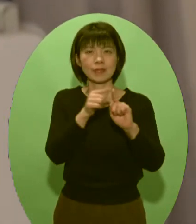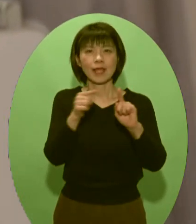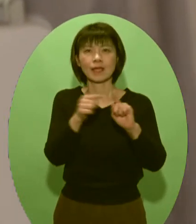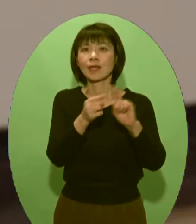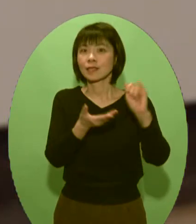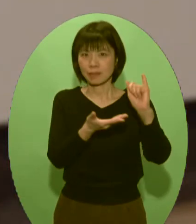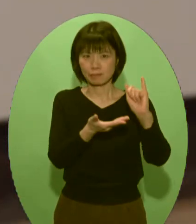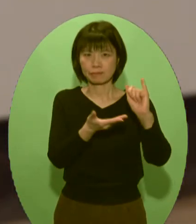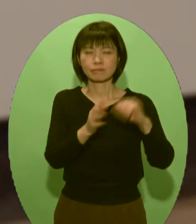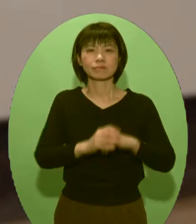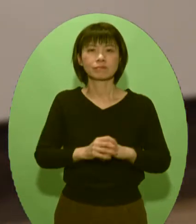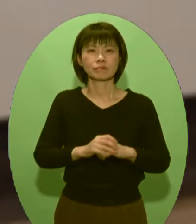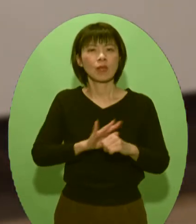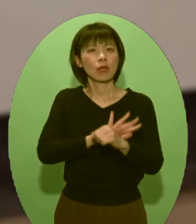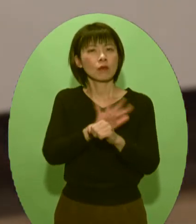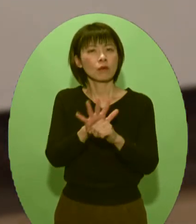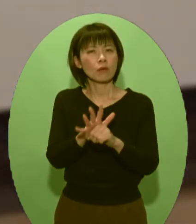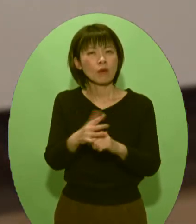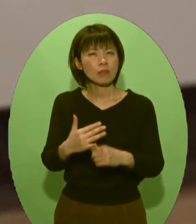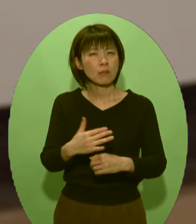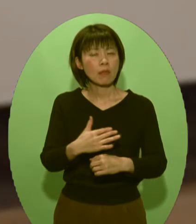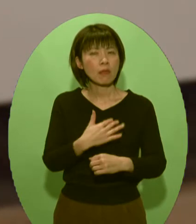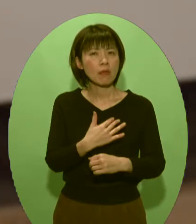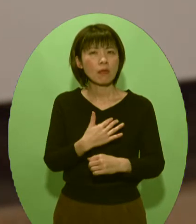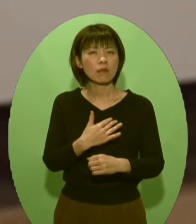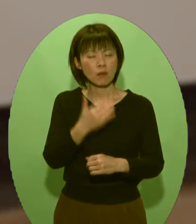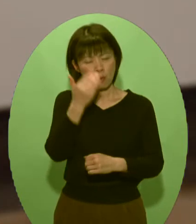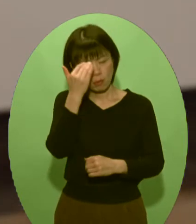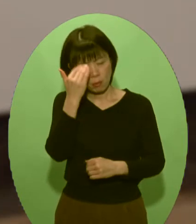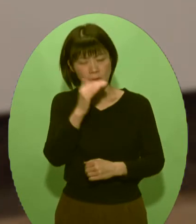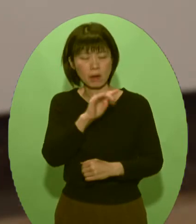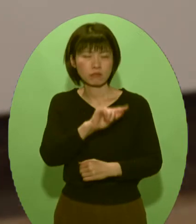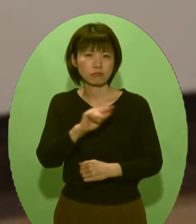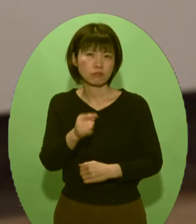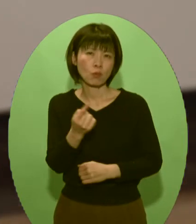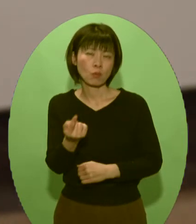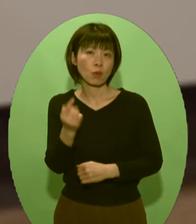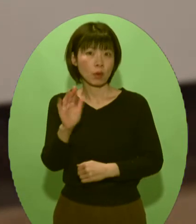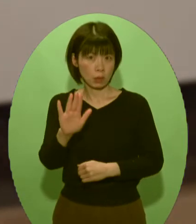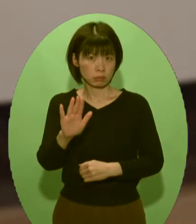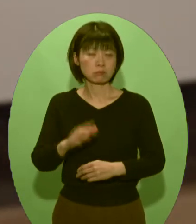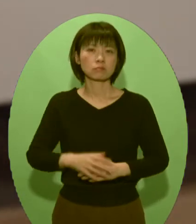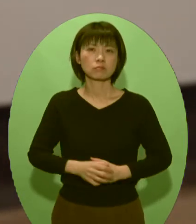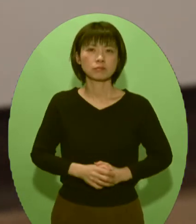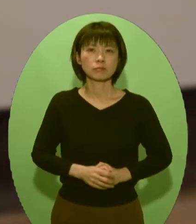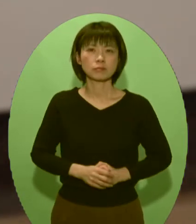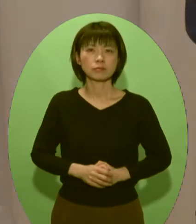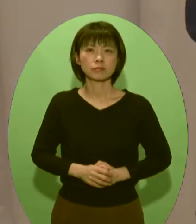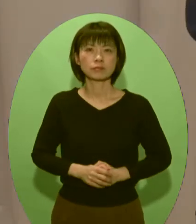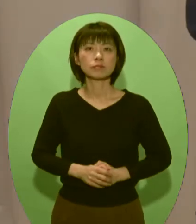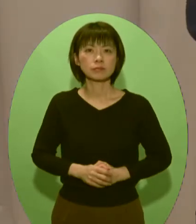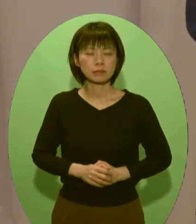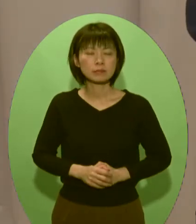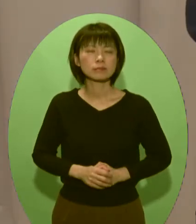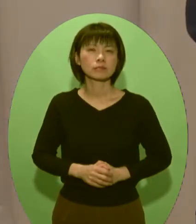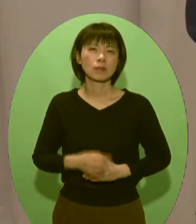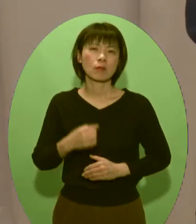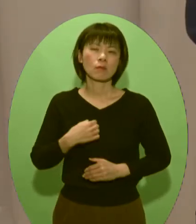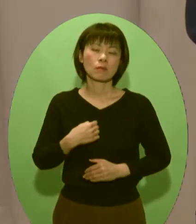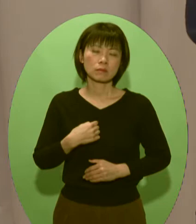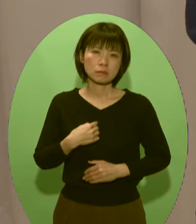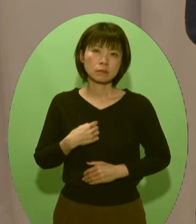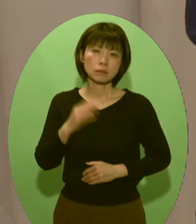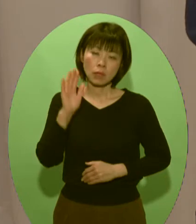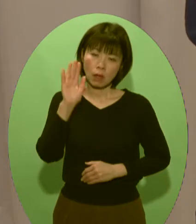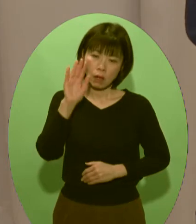さん、コロナになっていろんな困ったことが出てきました。 実は私